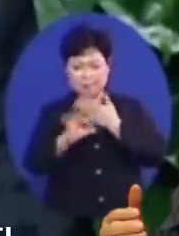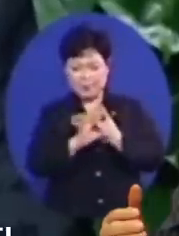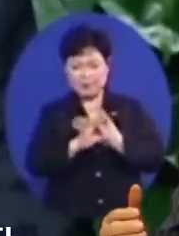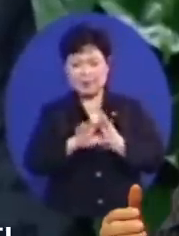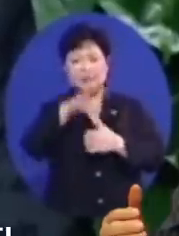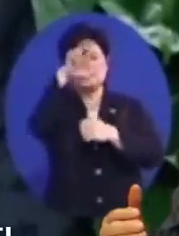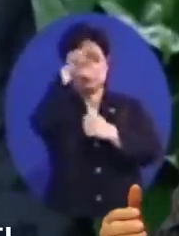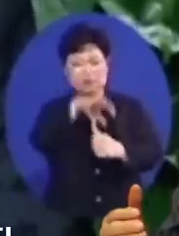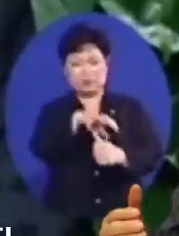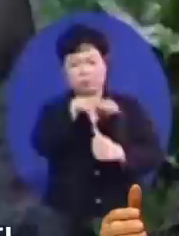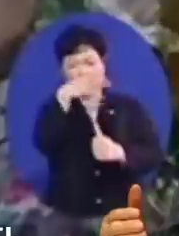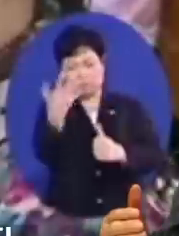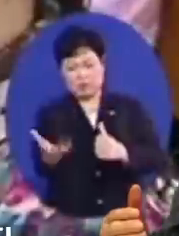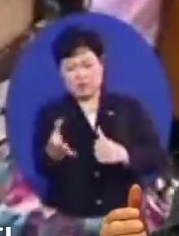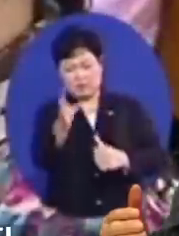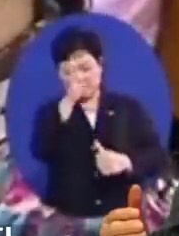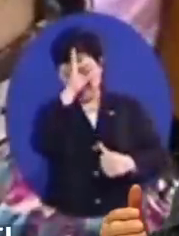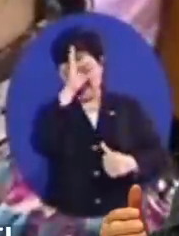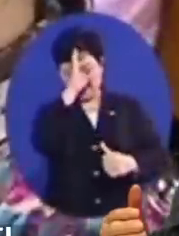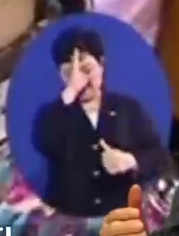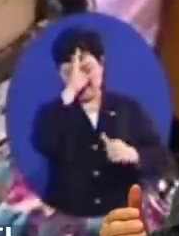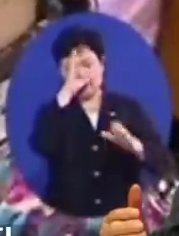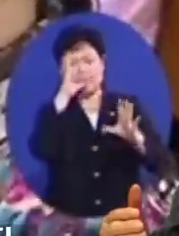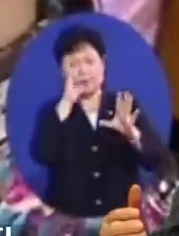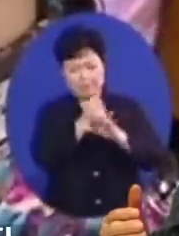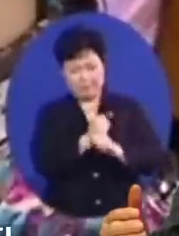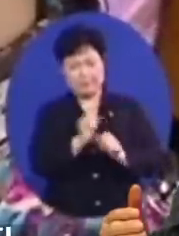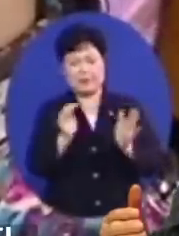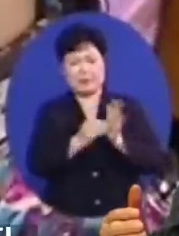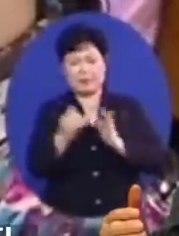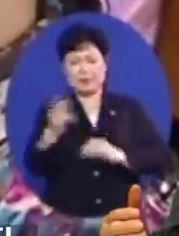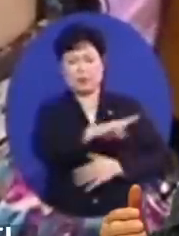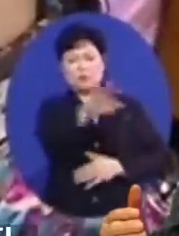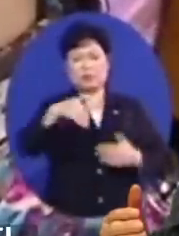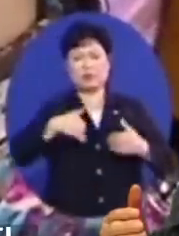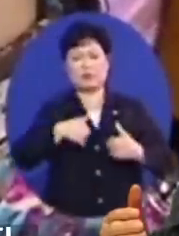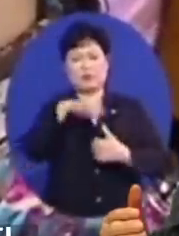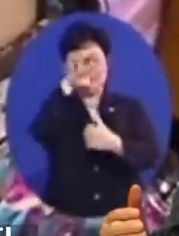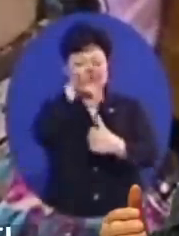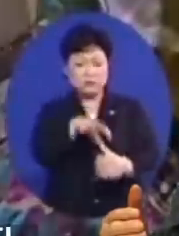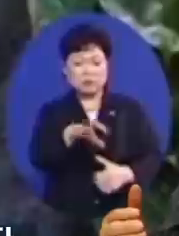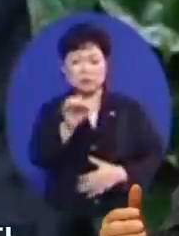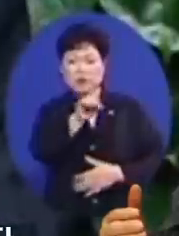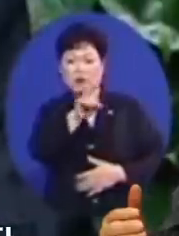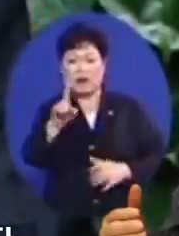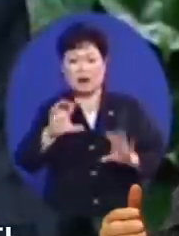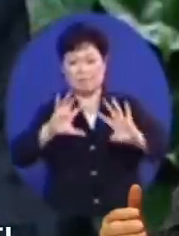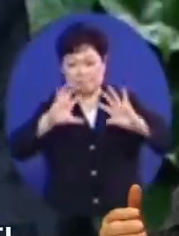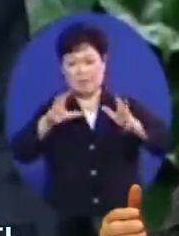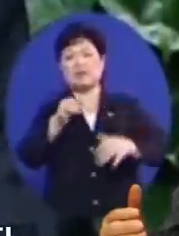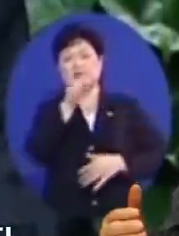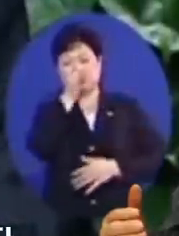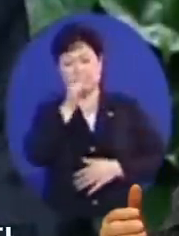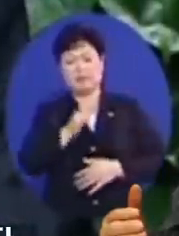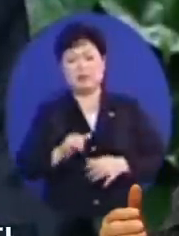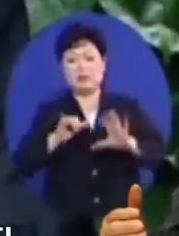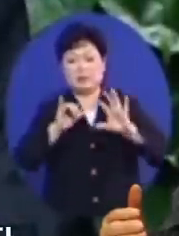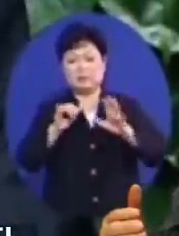저주에서 병에서 해방될 수 있는 것입니다. 또 우리에게는 저주의 아말렉이 있습니다. 우리가 세상에